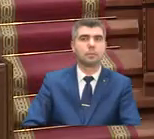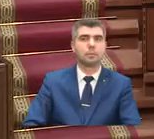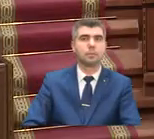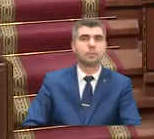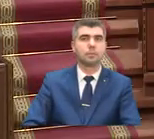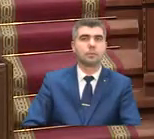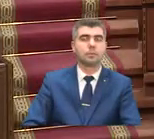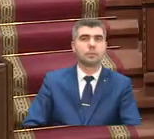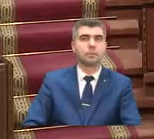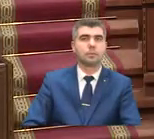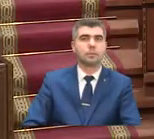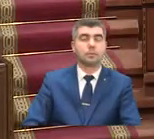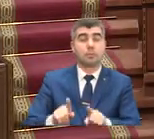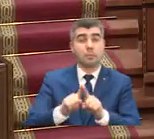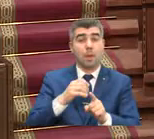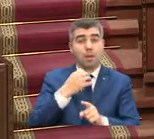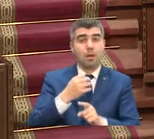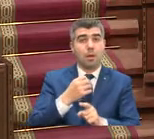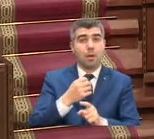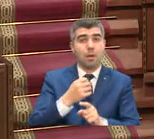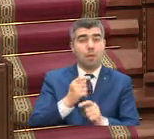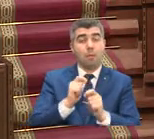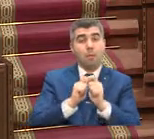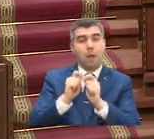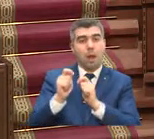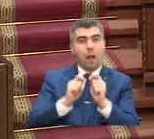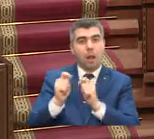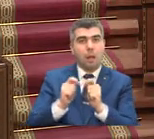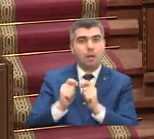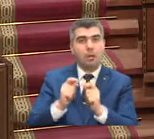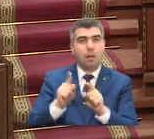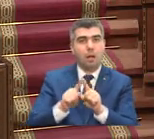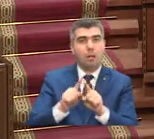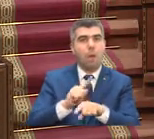بالأسف النقاش خدا واحد